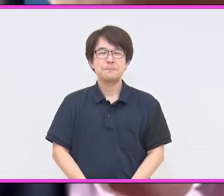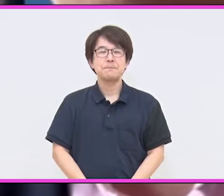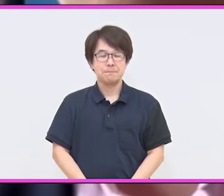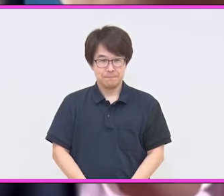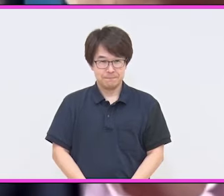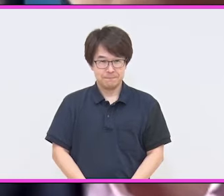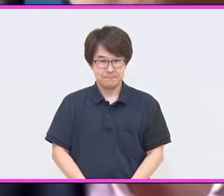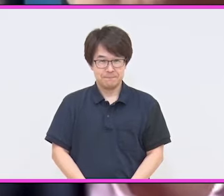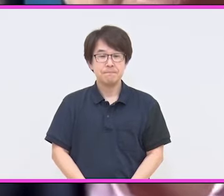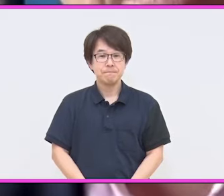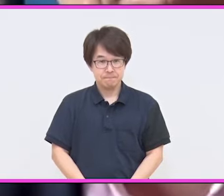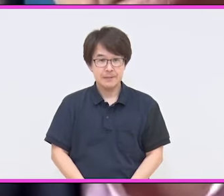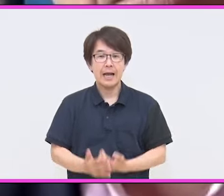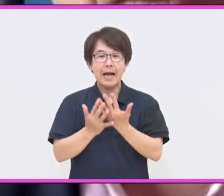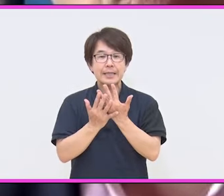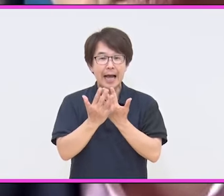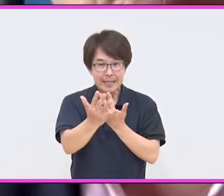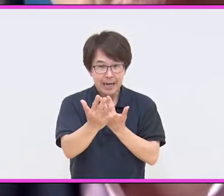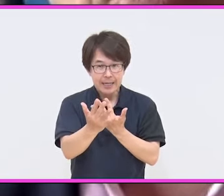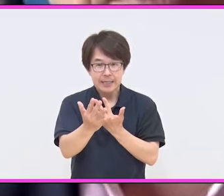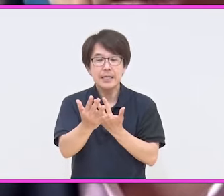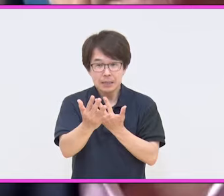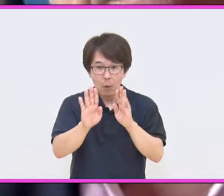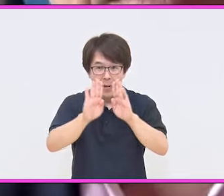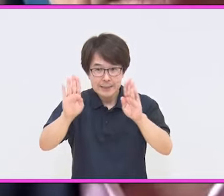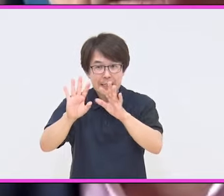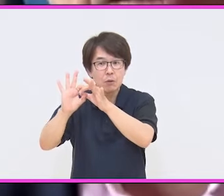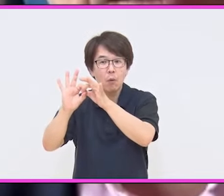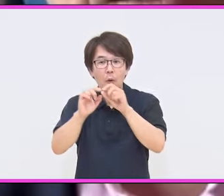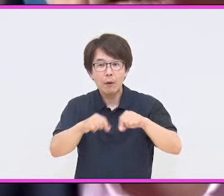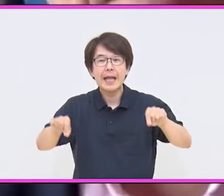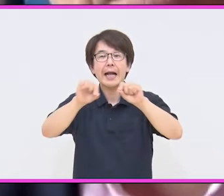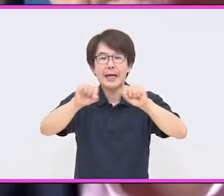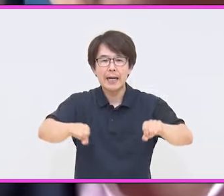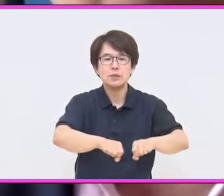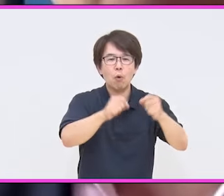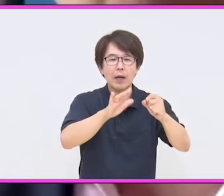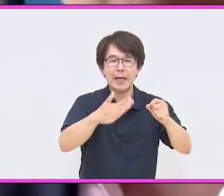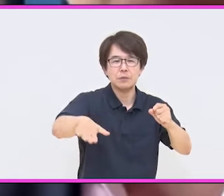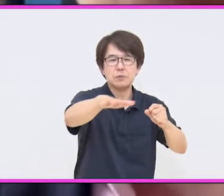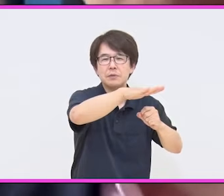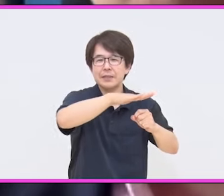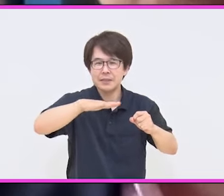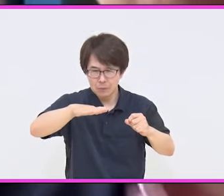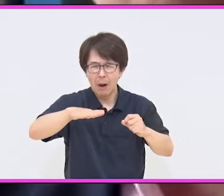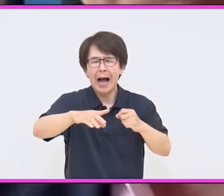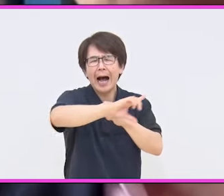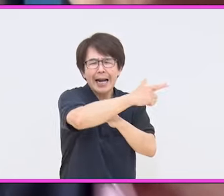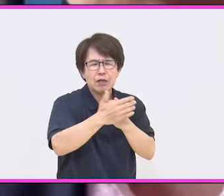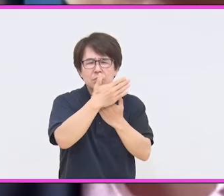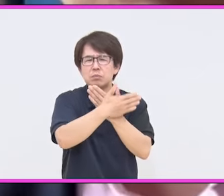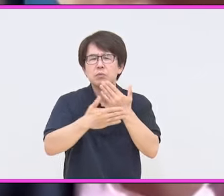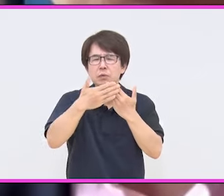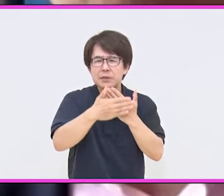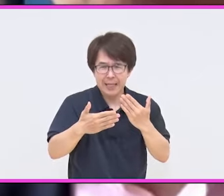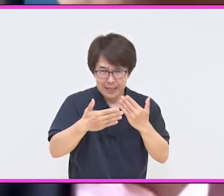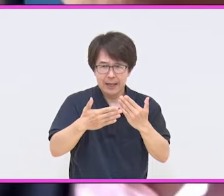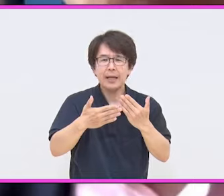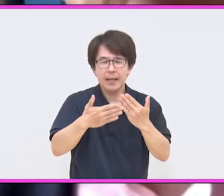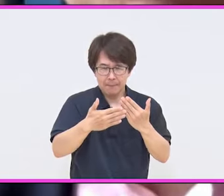Well, I hope that it will create an environment where people with disabilities feel welcome